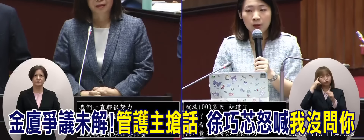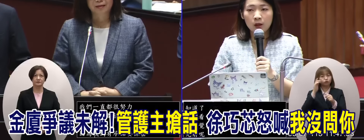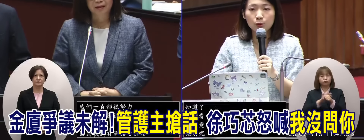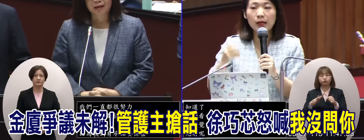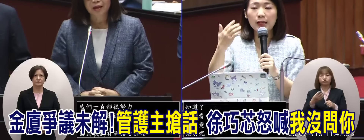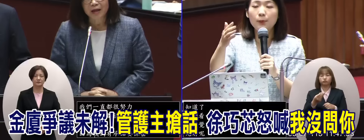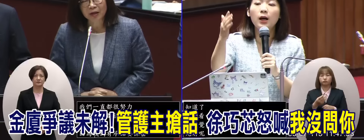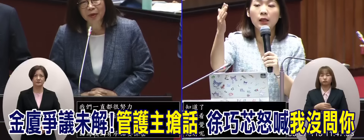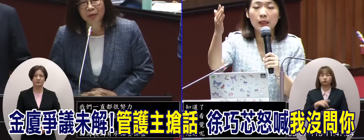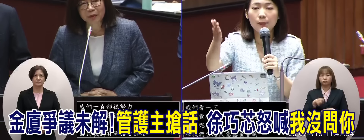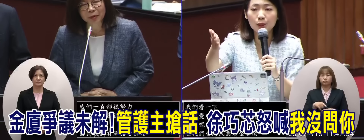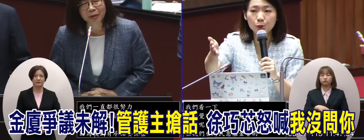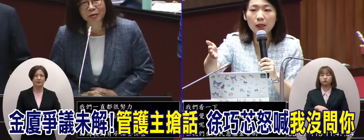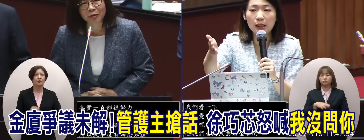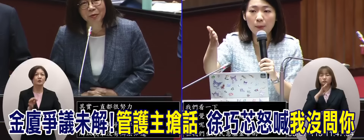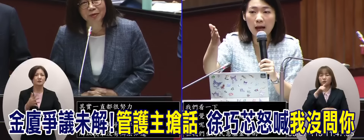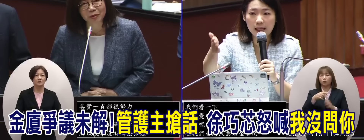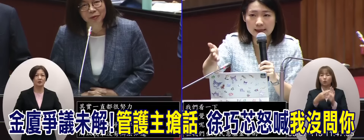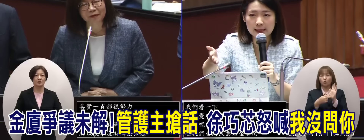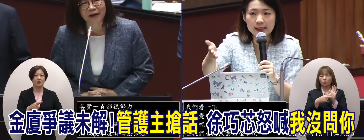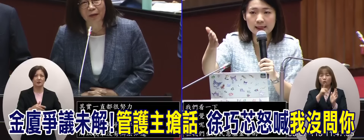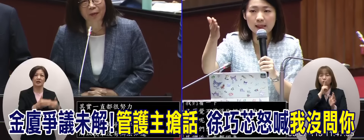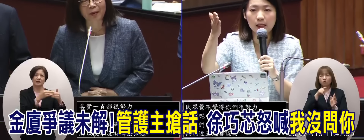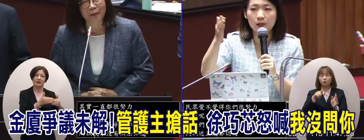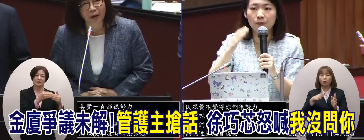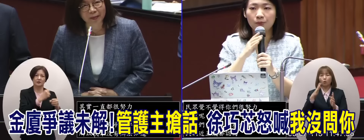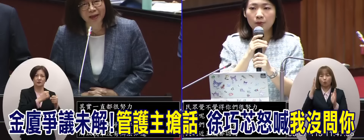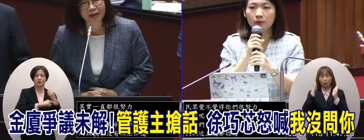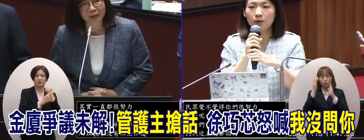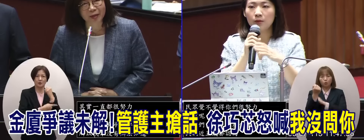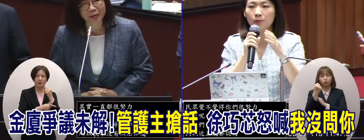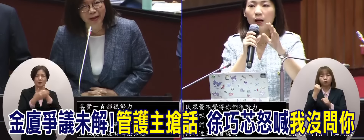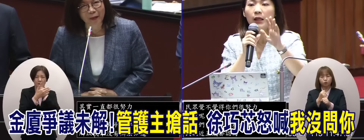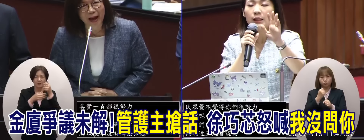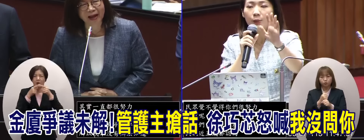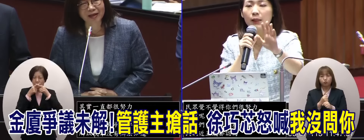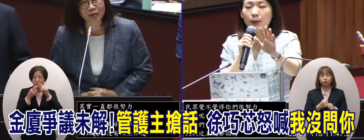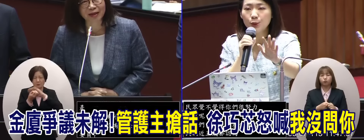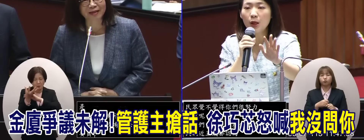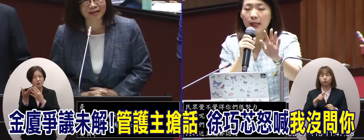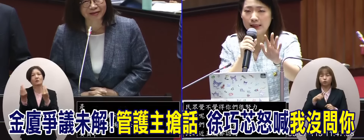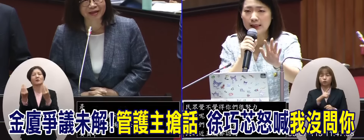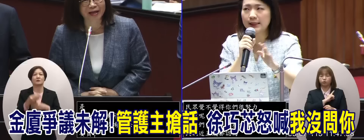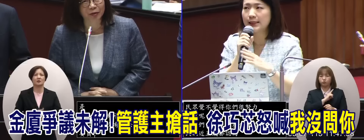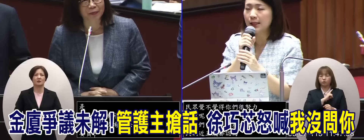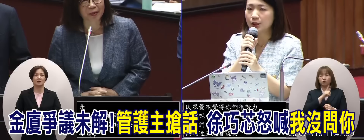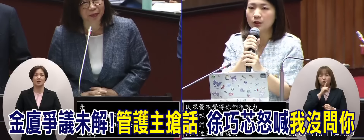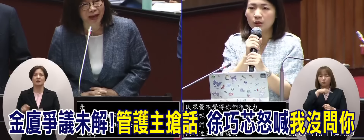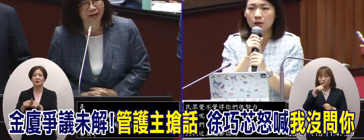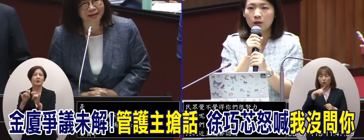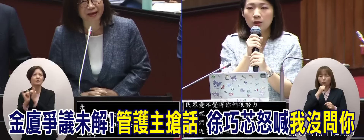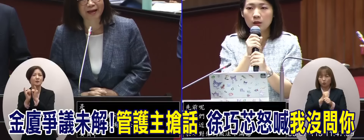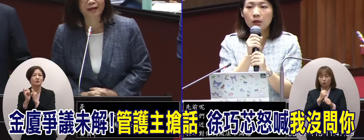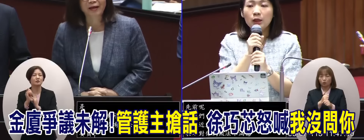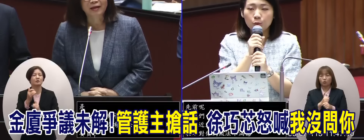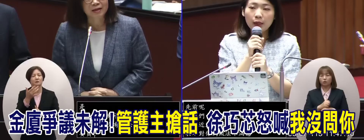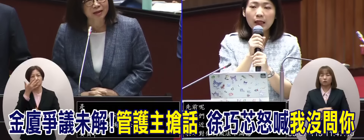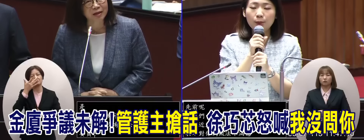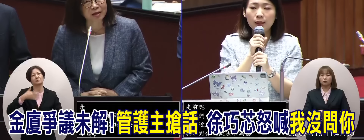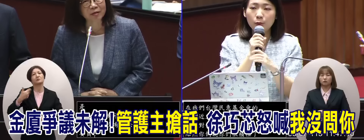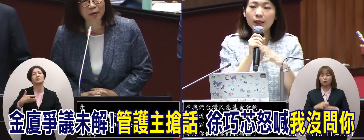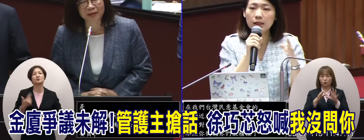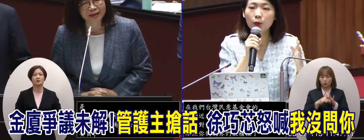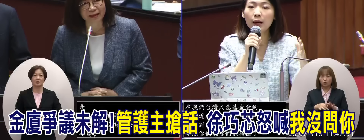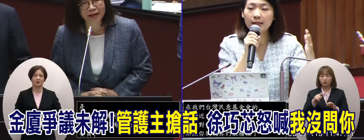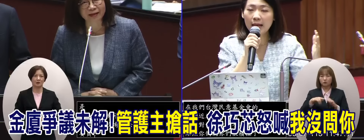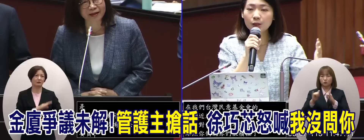的。虽然你们 因为我们对于中国的做法我们保密而没有对外， 你们说很积极， 所以社会大众并不了解， 所以